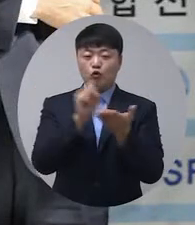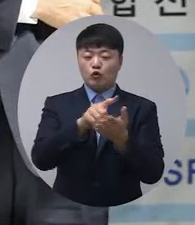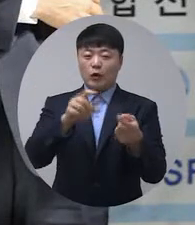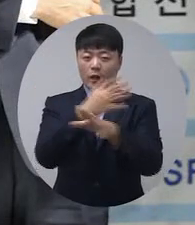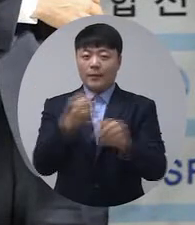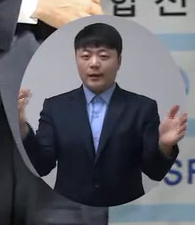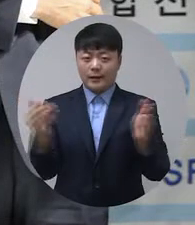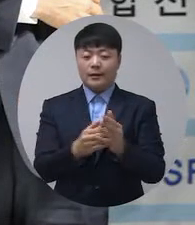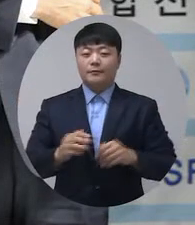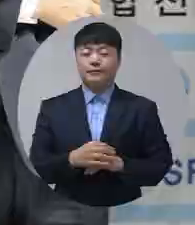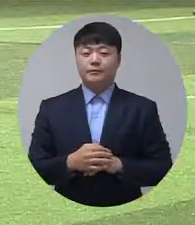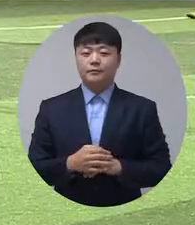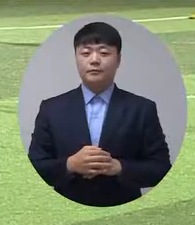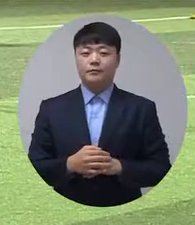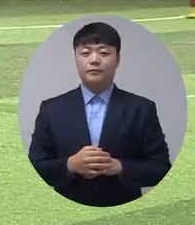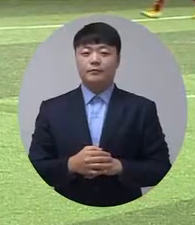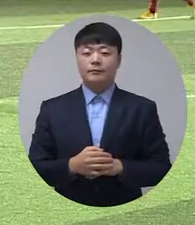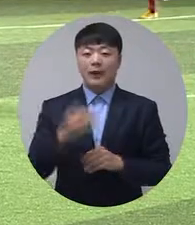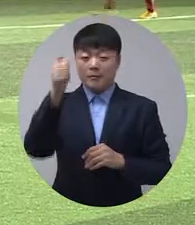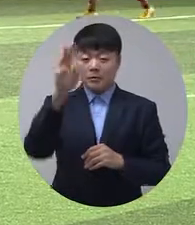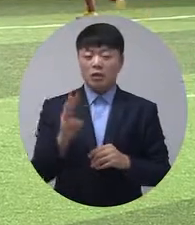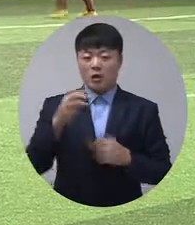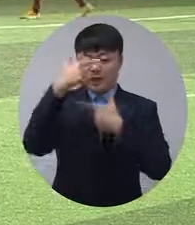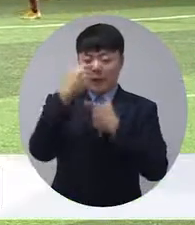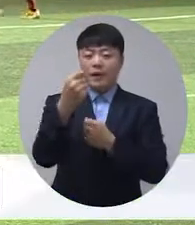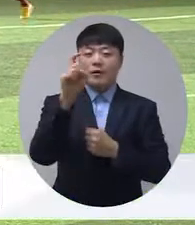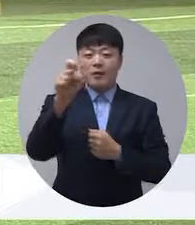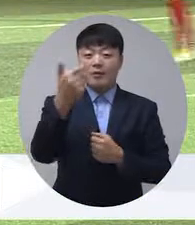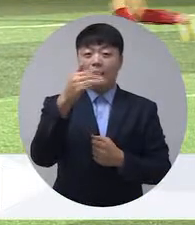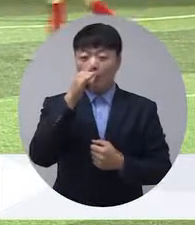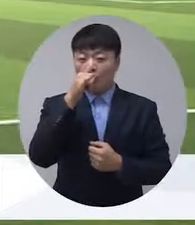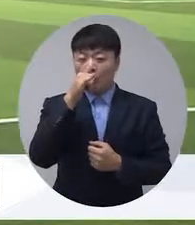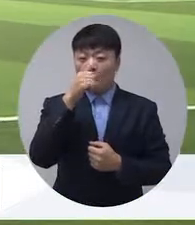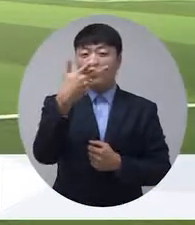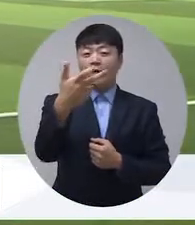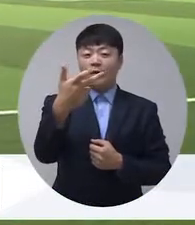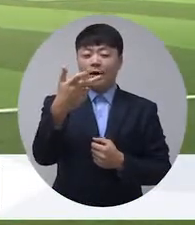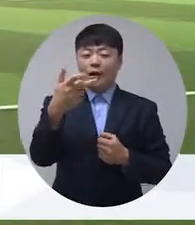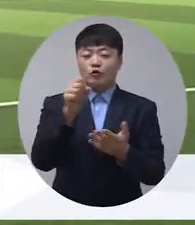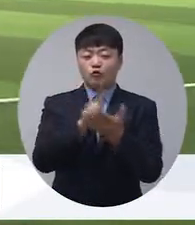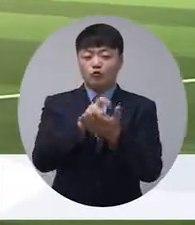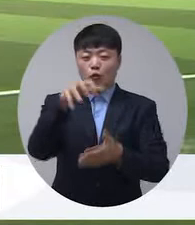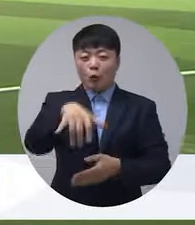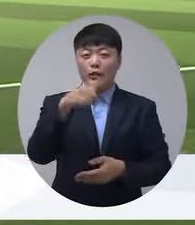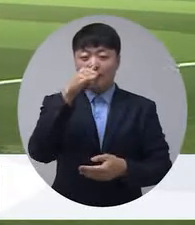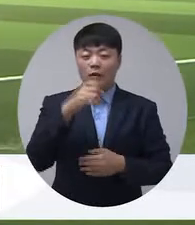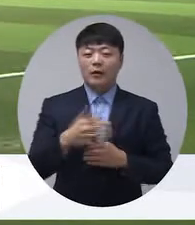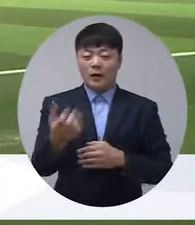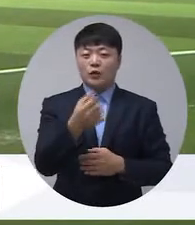체결했습니다 합천군은 국제규격 축구장 열 여섯 명 등 17명의 축구장을 보유하고